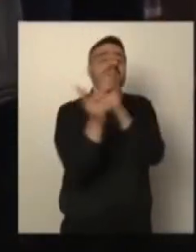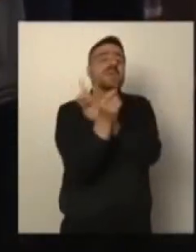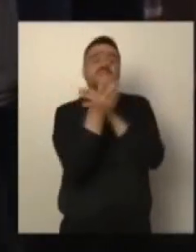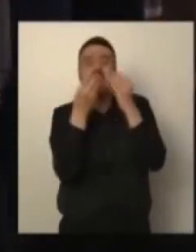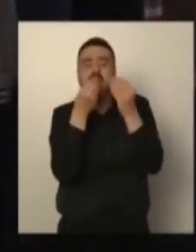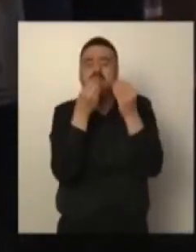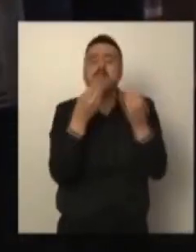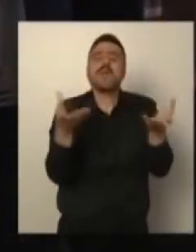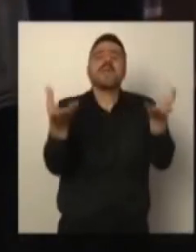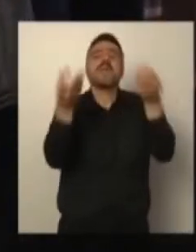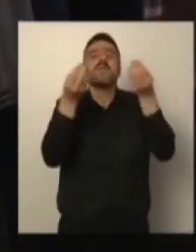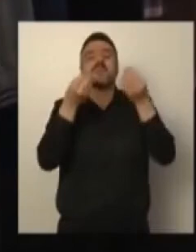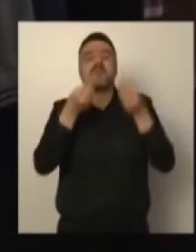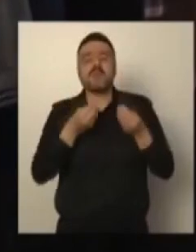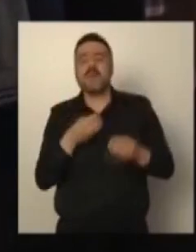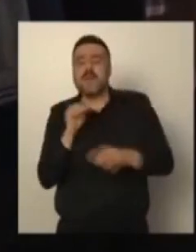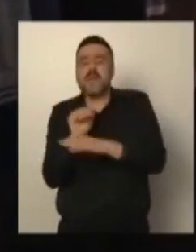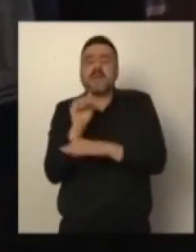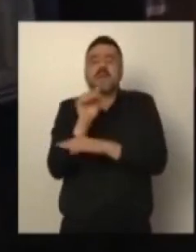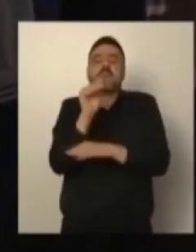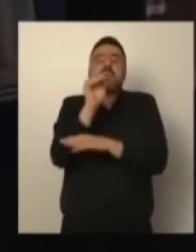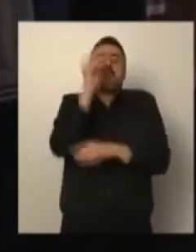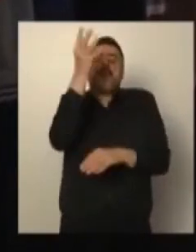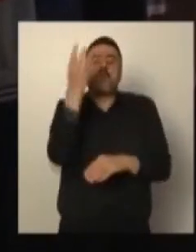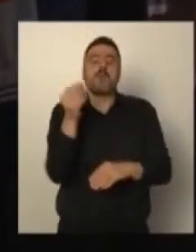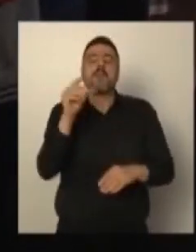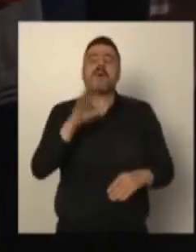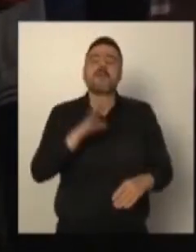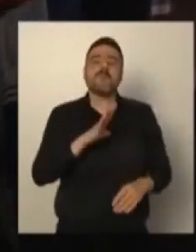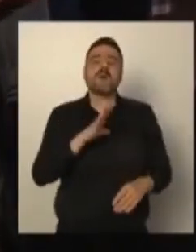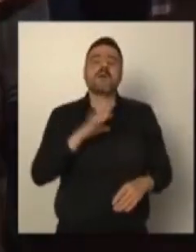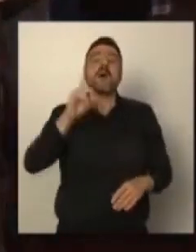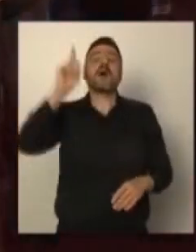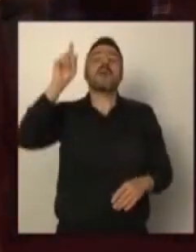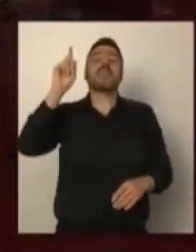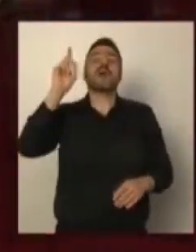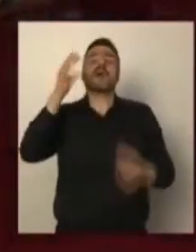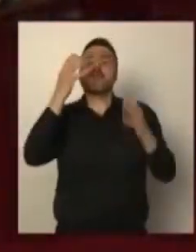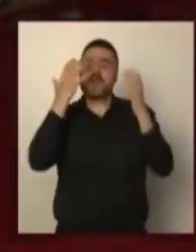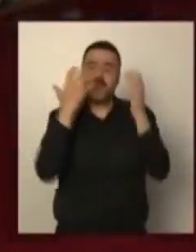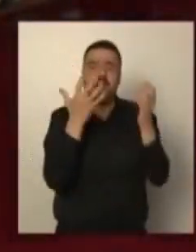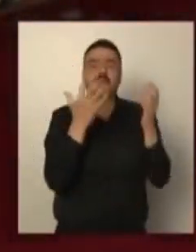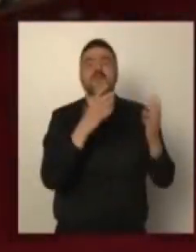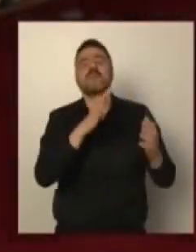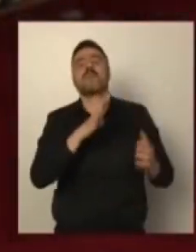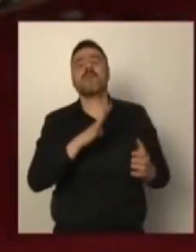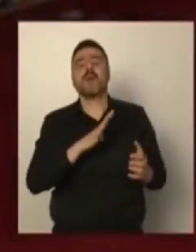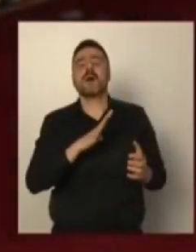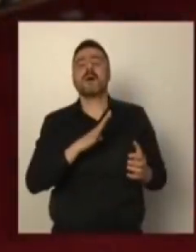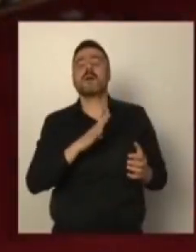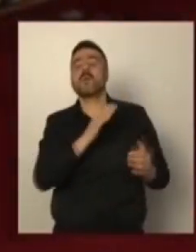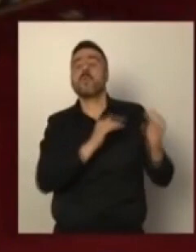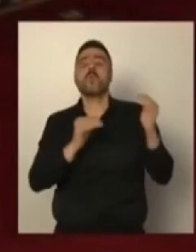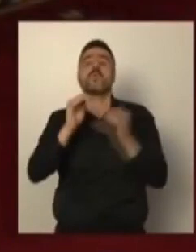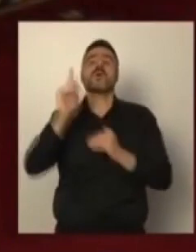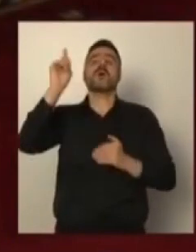yaşatan, sınırsız rahmetiyle kuşatan yüce Rabbimiz.